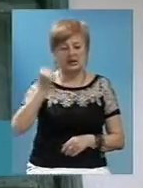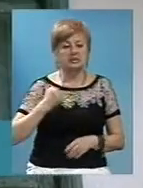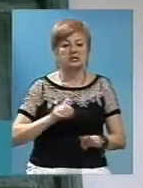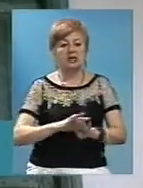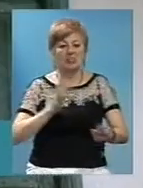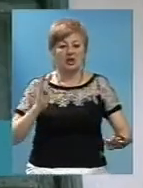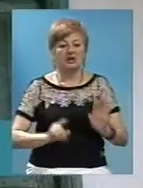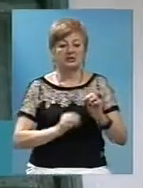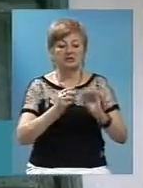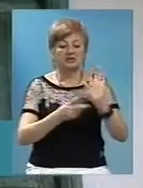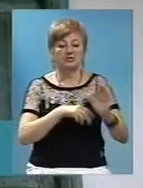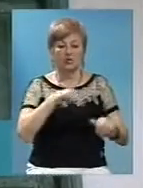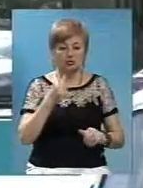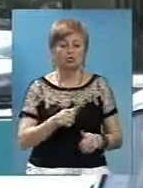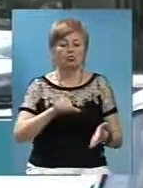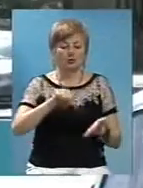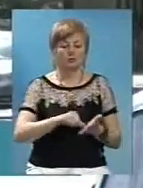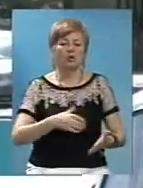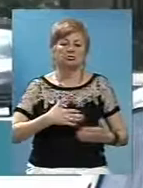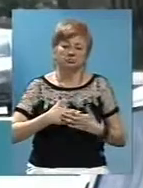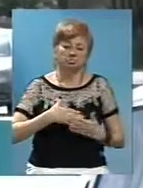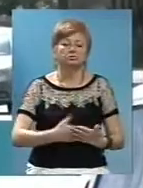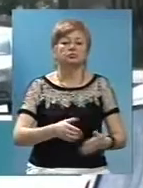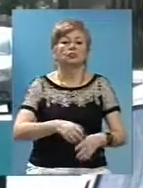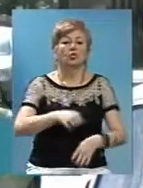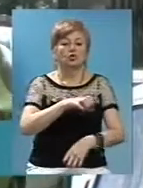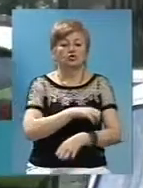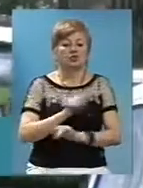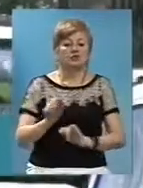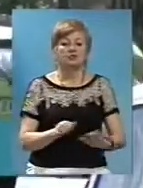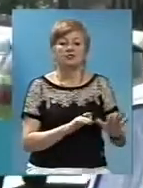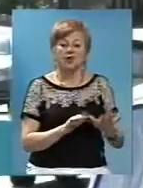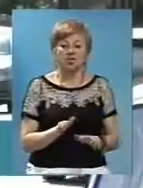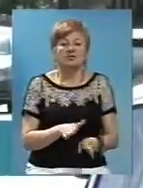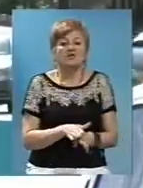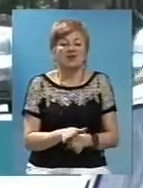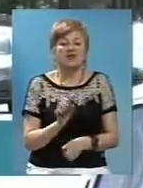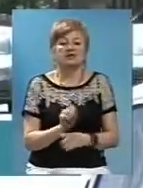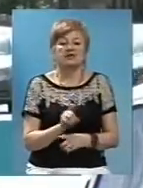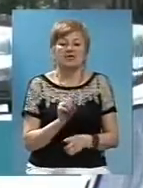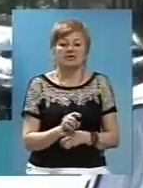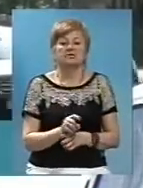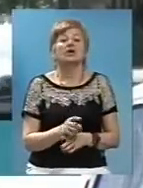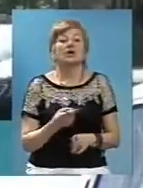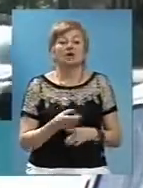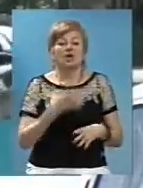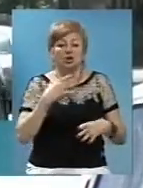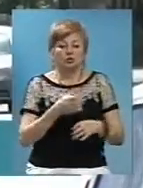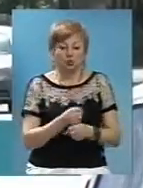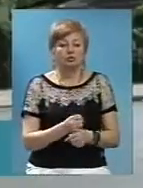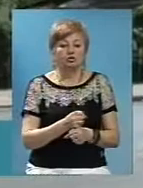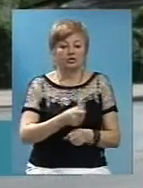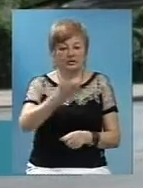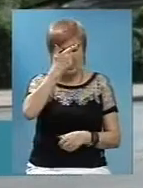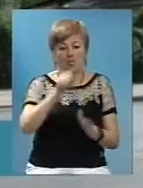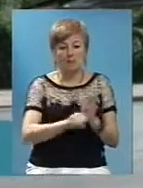року активний учасник більшовицького руху. Надалі, протягом 20-22 років, виконував завдання з придушення Махновського руху на